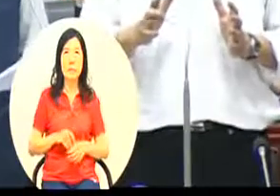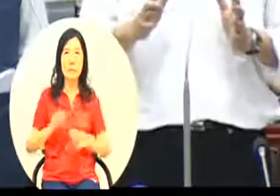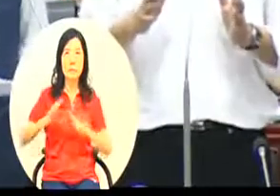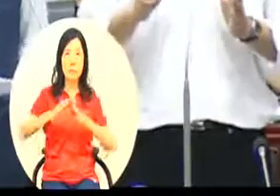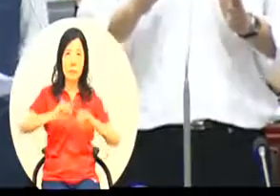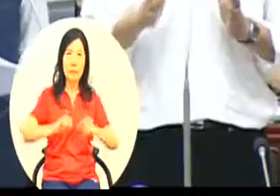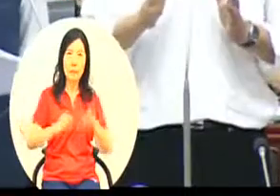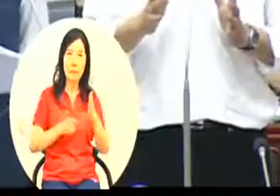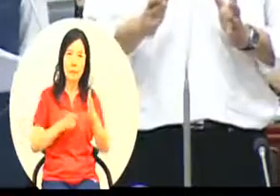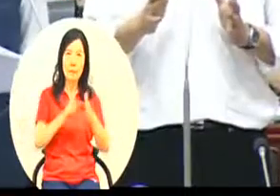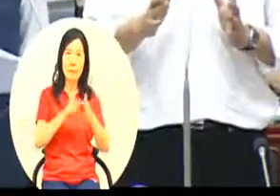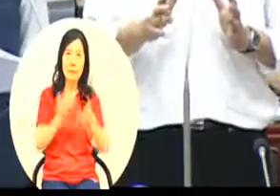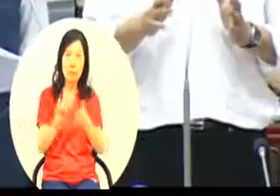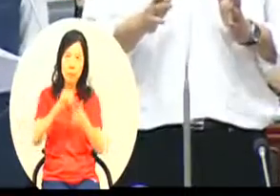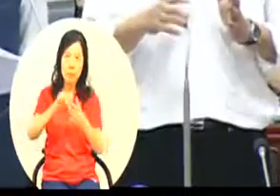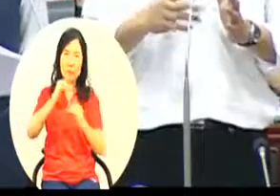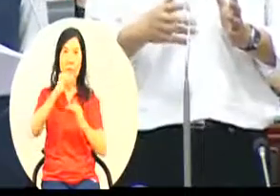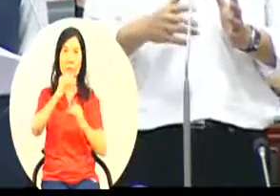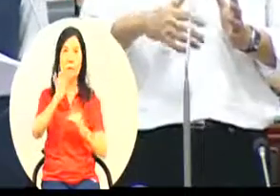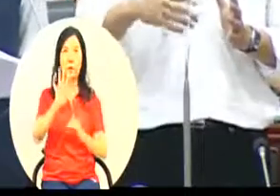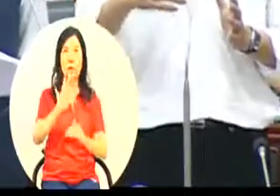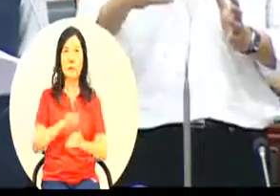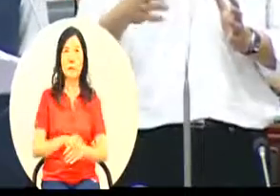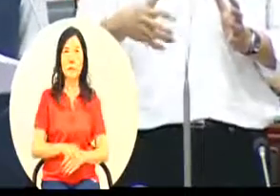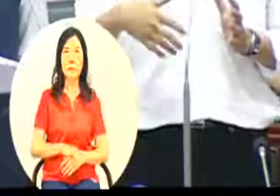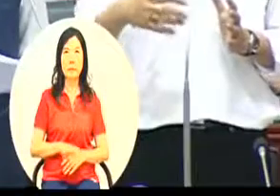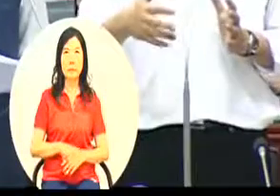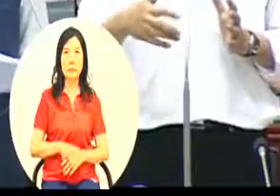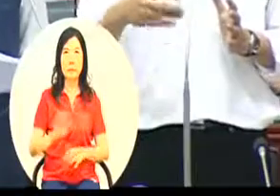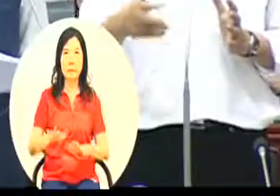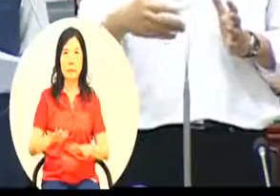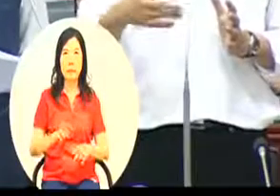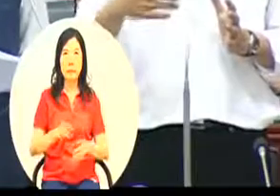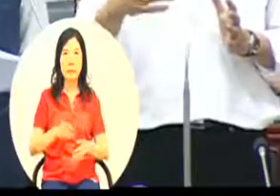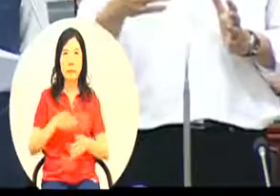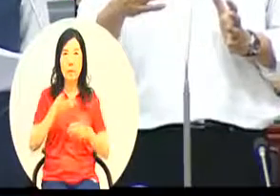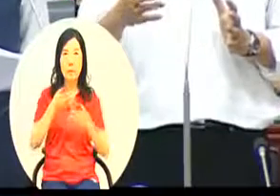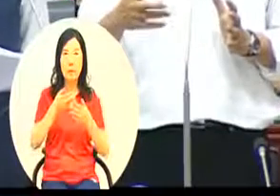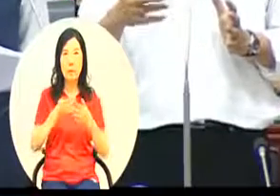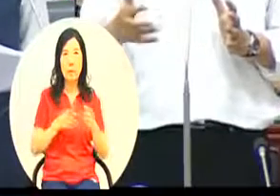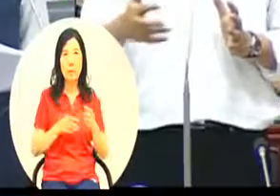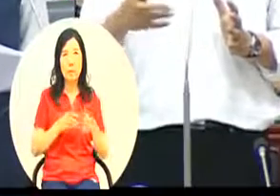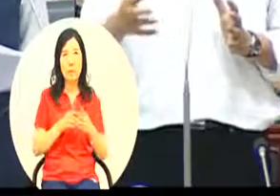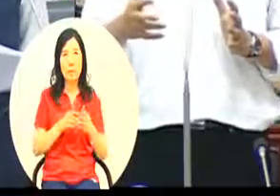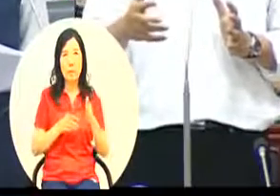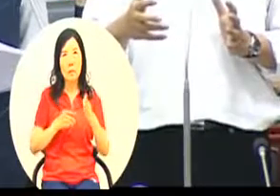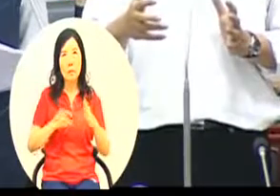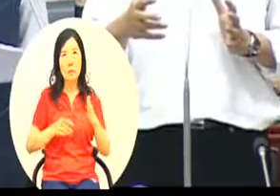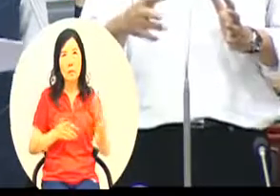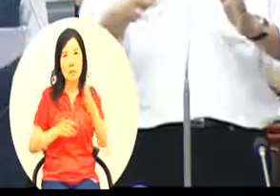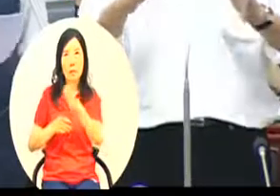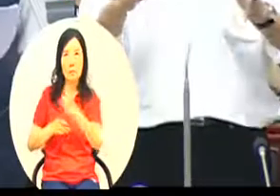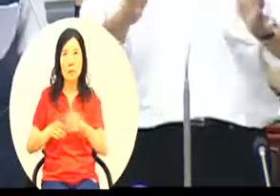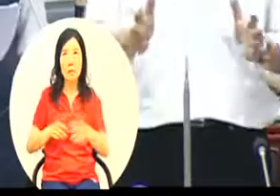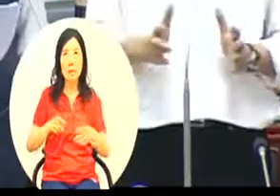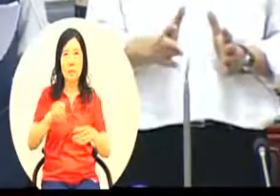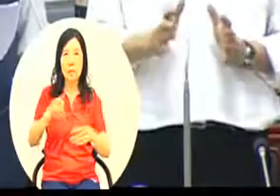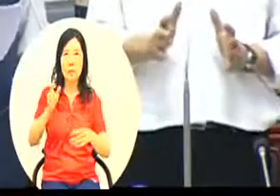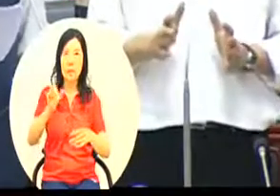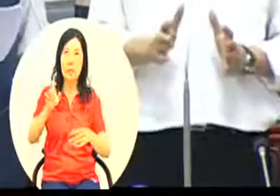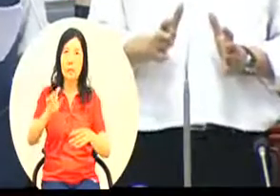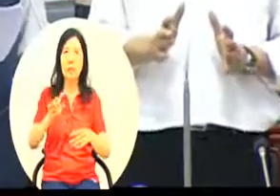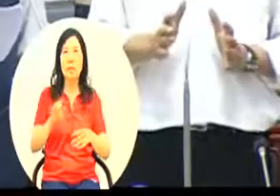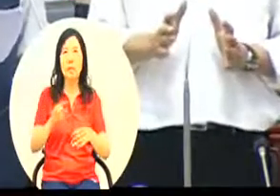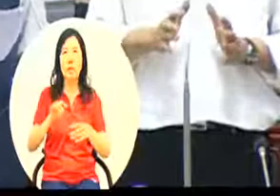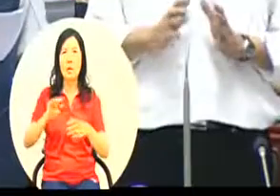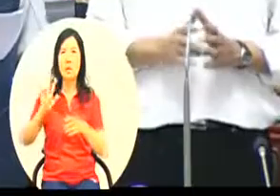富康巴士因为它预算限制啊，所以它变成即使我们有提供了160辆左右的富康巴士，还是有很多人